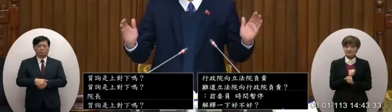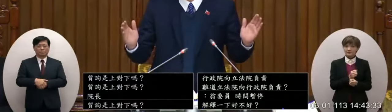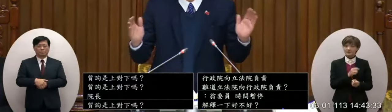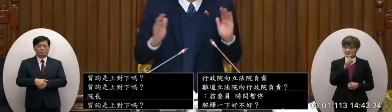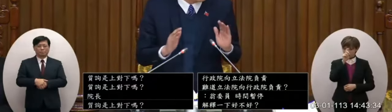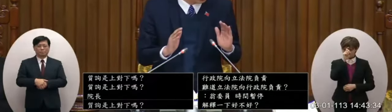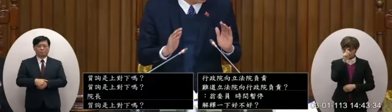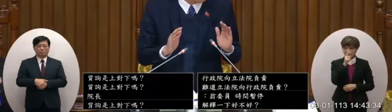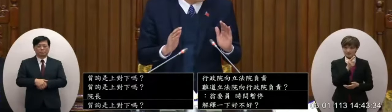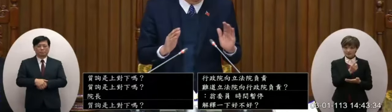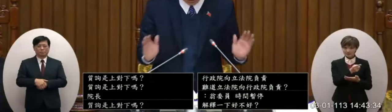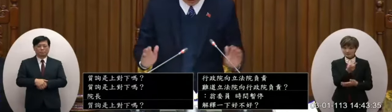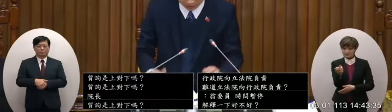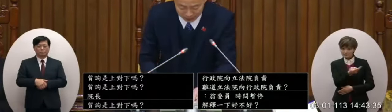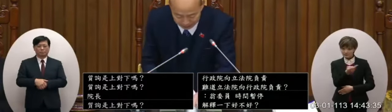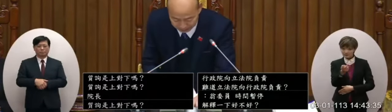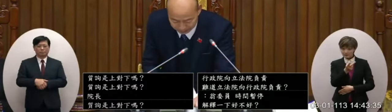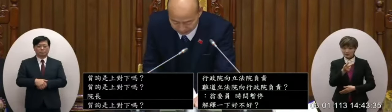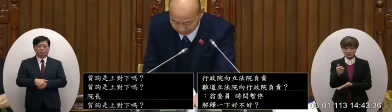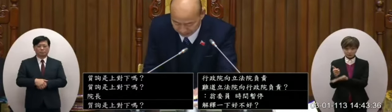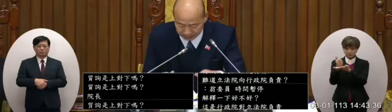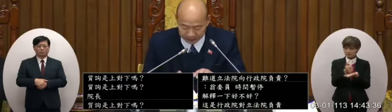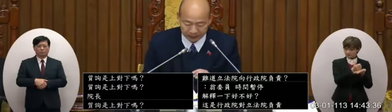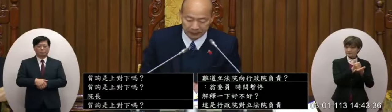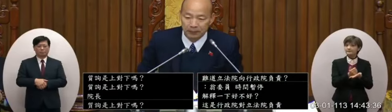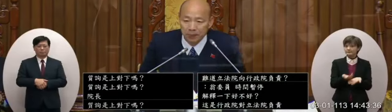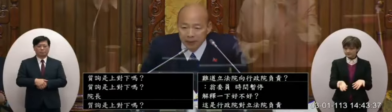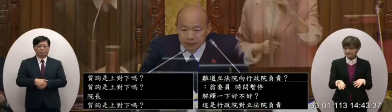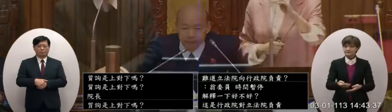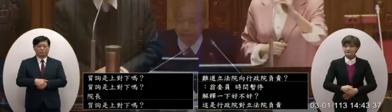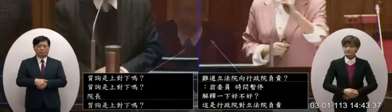之间大家互相尊重。好，谢谢。